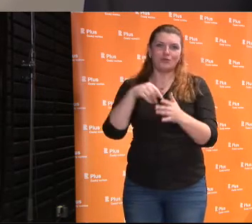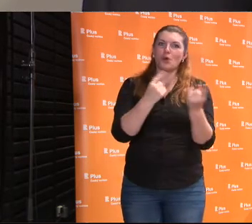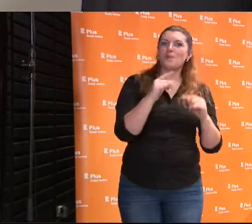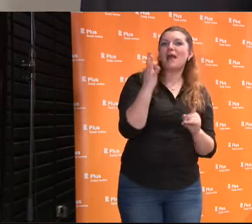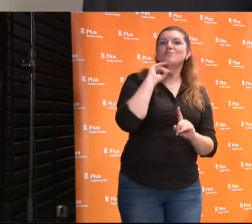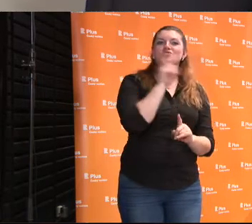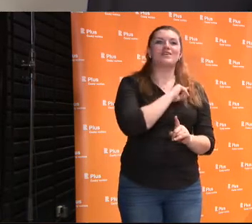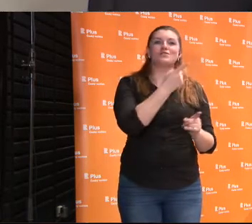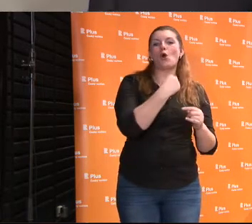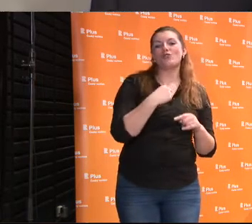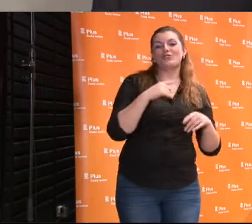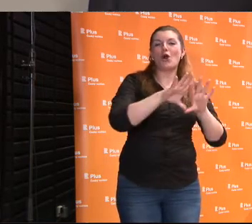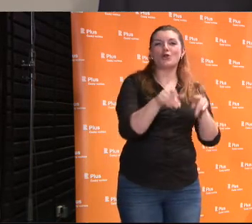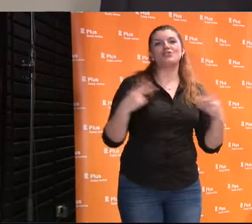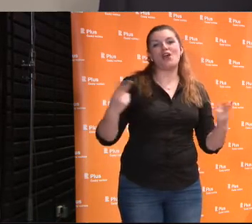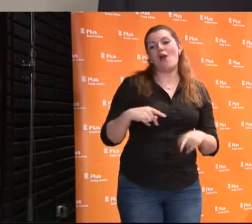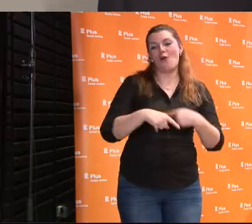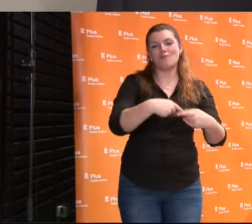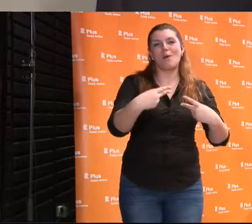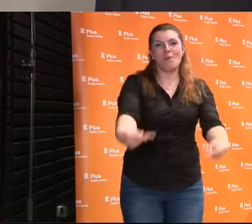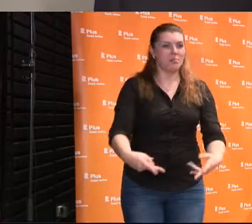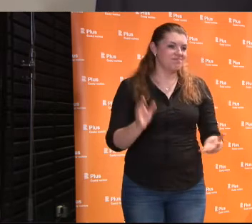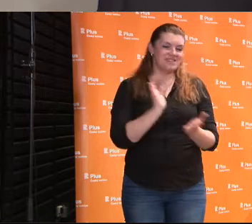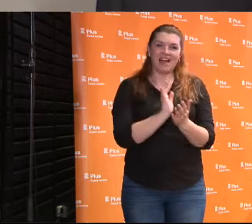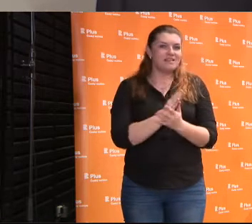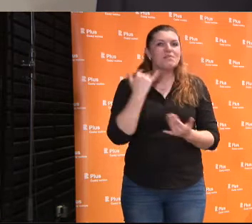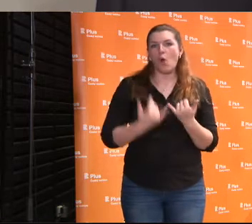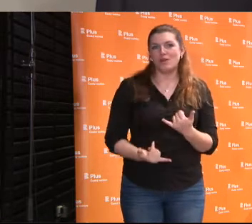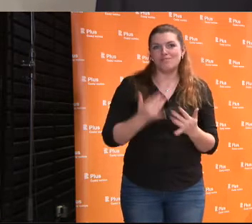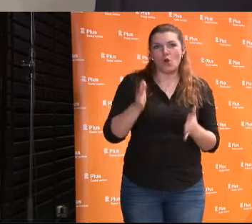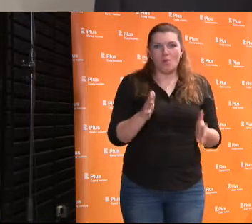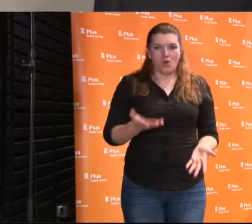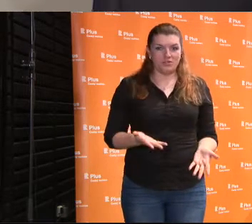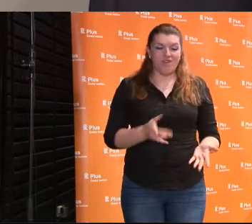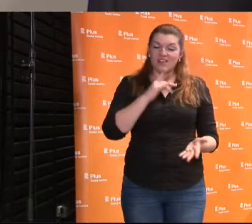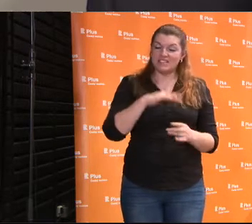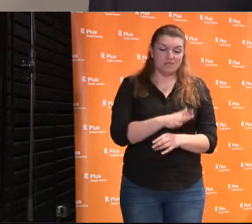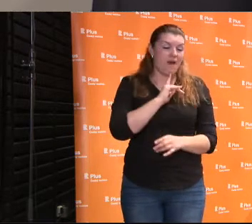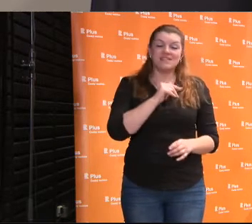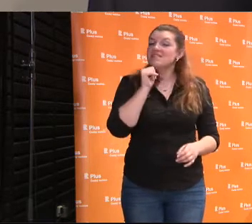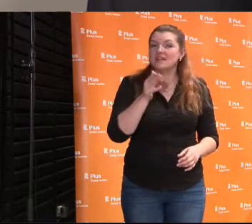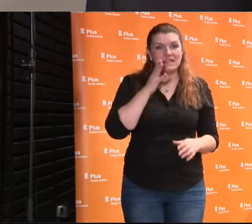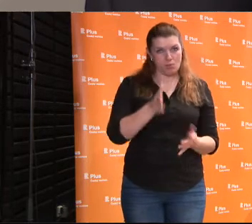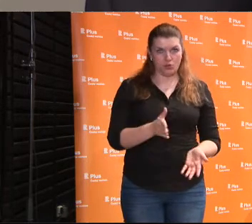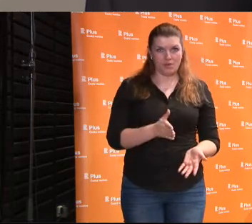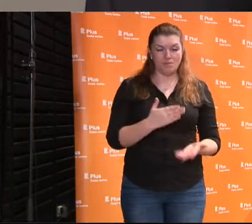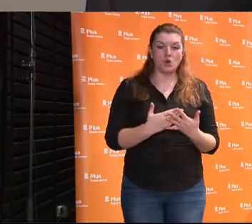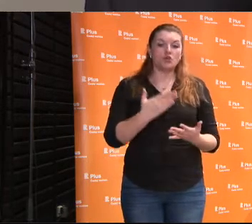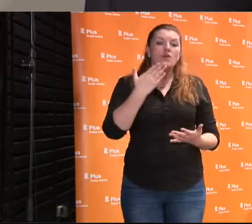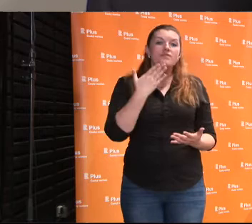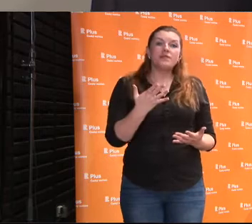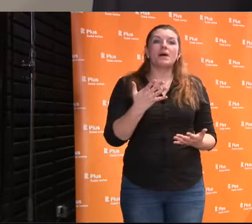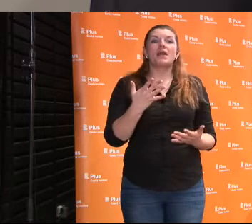rodičů. A to zatím v křemíku neumíme a domníváme se, že asi k tomu nikdy nedojde. Čili perspektiva je